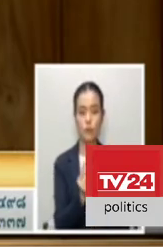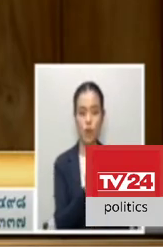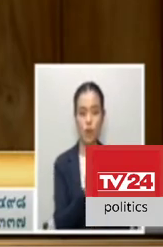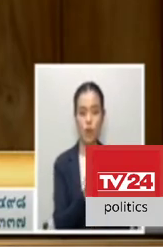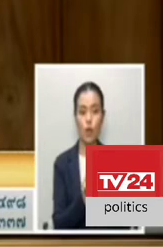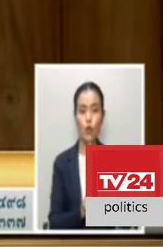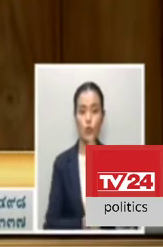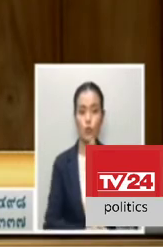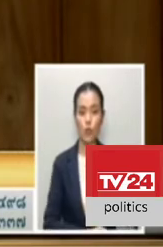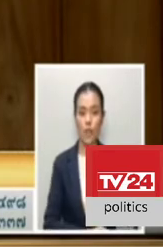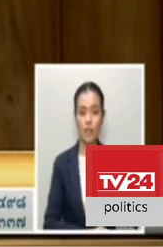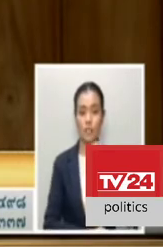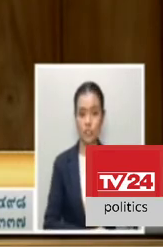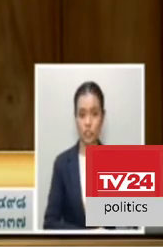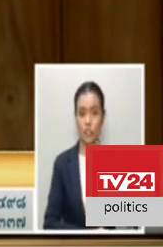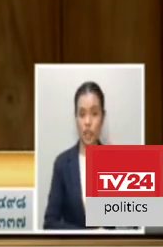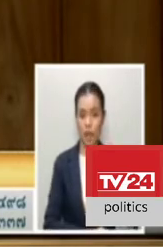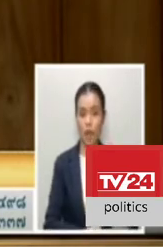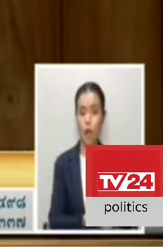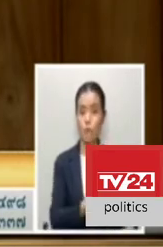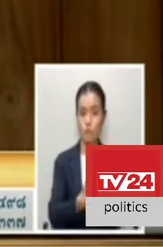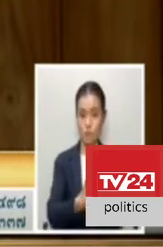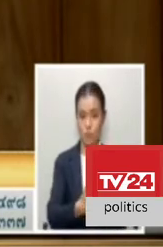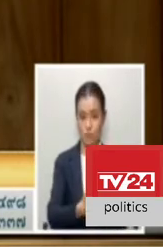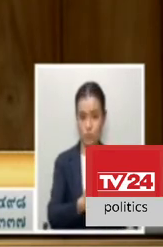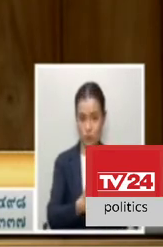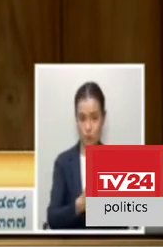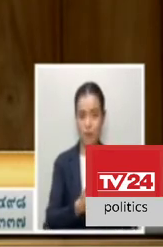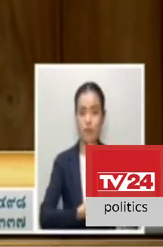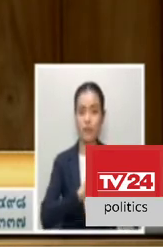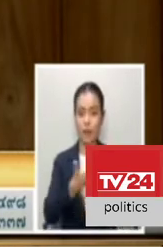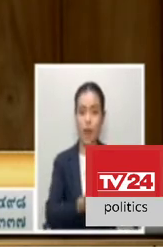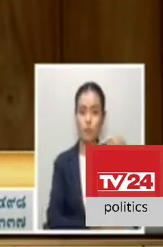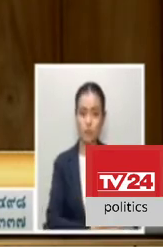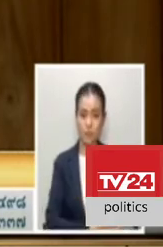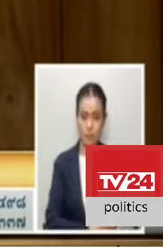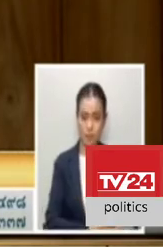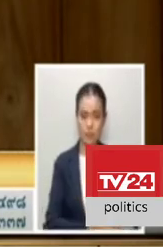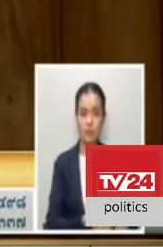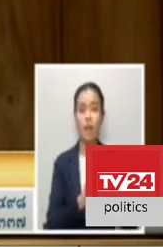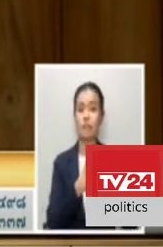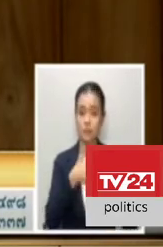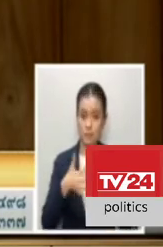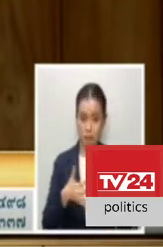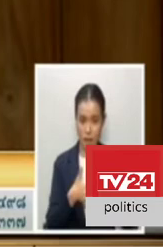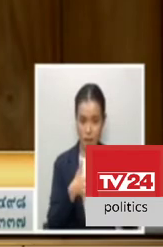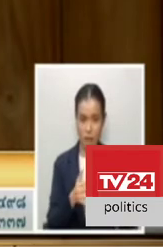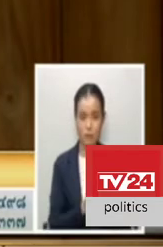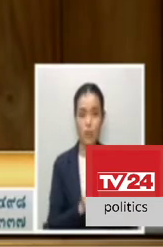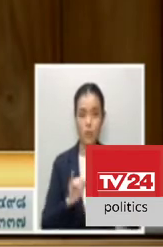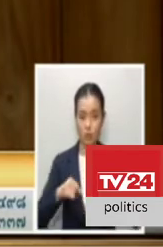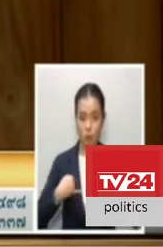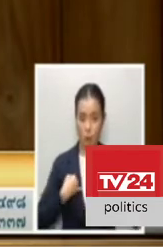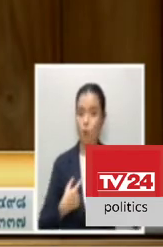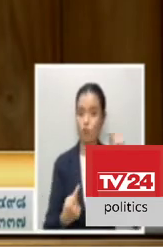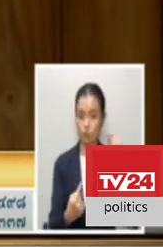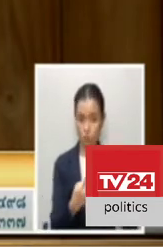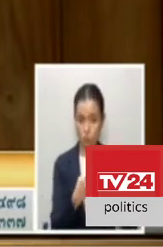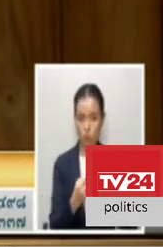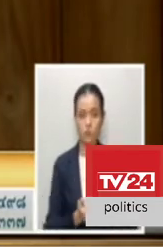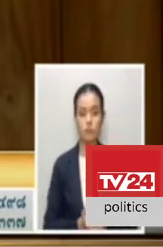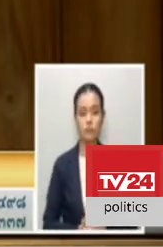USTR นะฮะซึ่งเป็นผู้แทนการค้าพิเศษของทางฝ่ายสหรัฐและเป็นเจ้าของเรื่องโดยตรงนะครับเพราะ